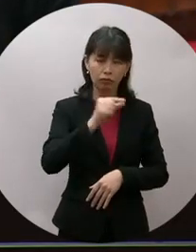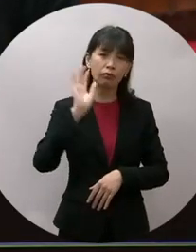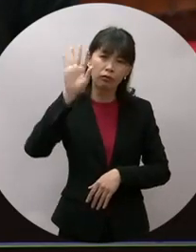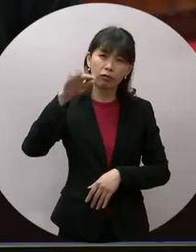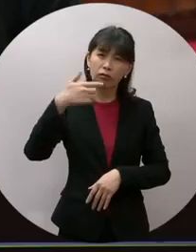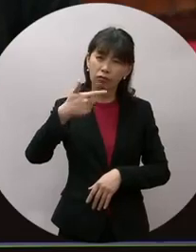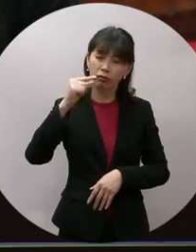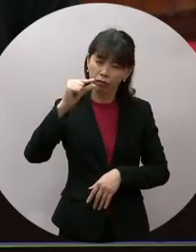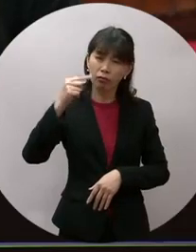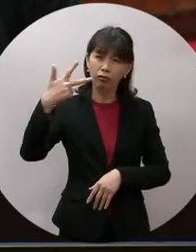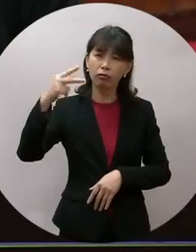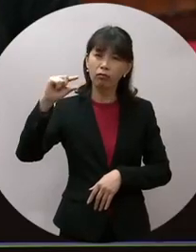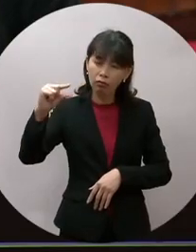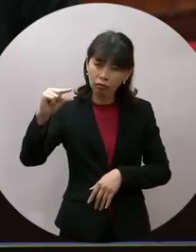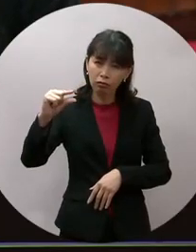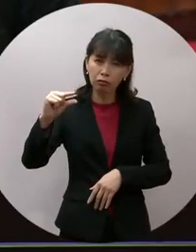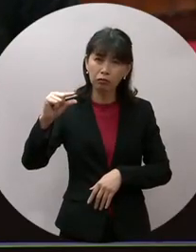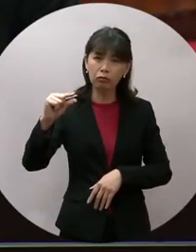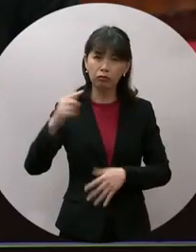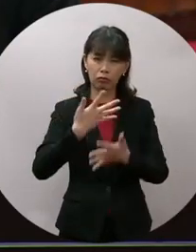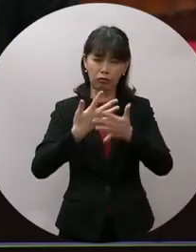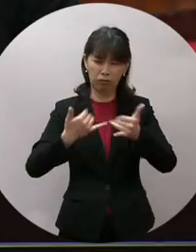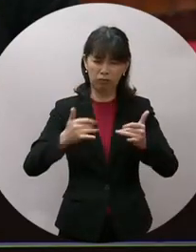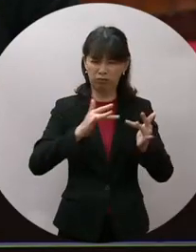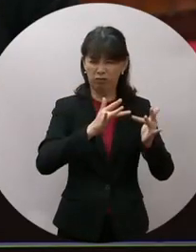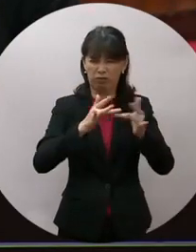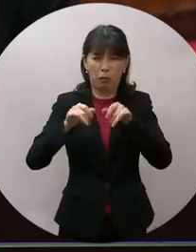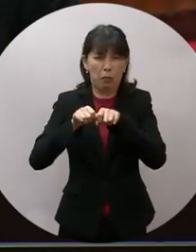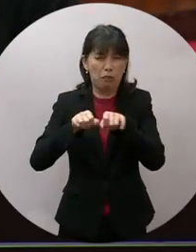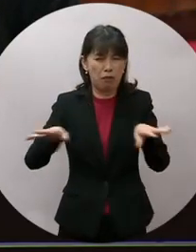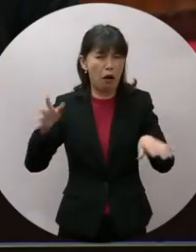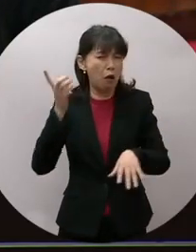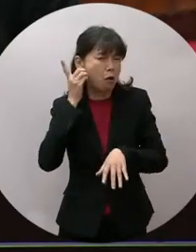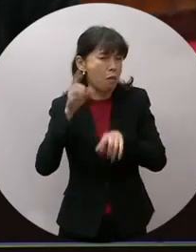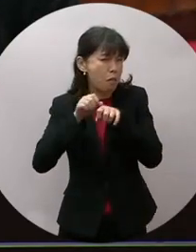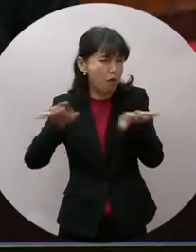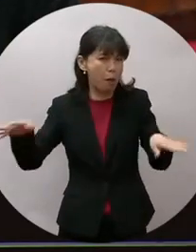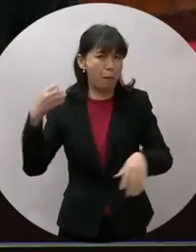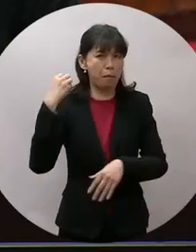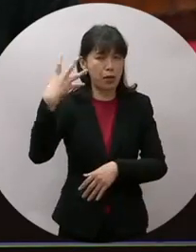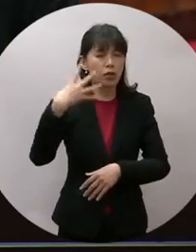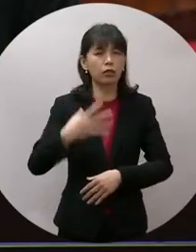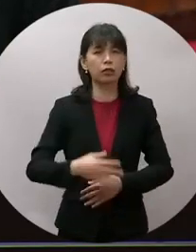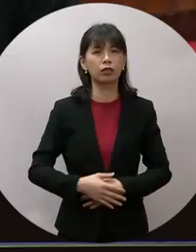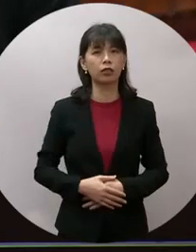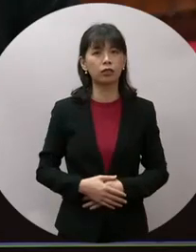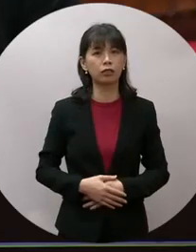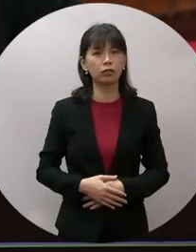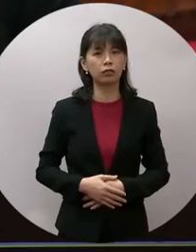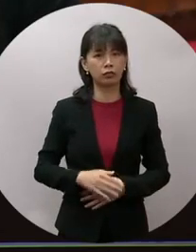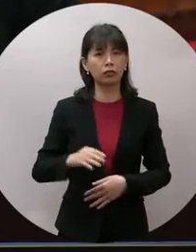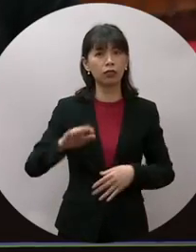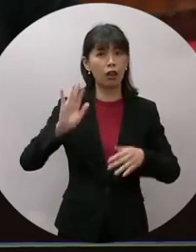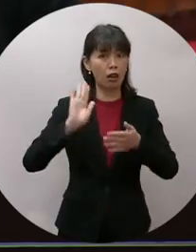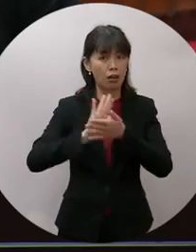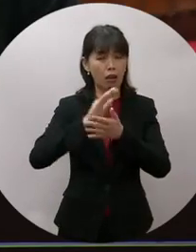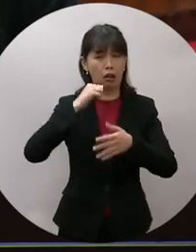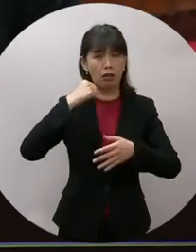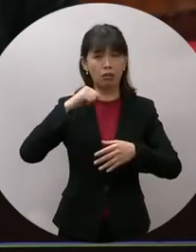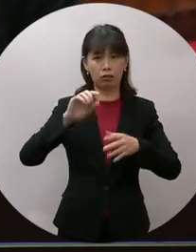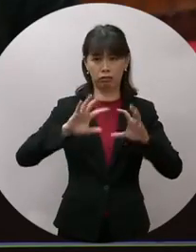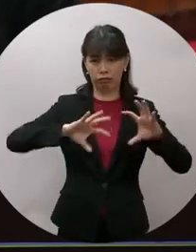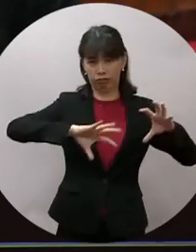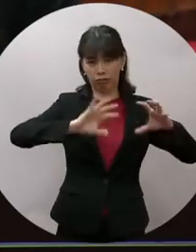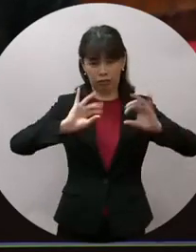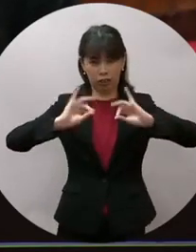时代的来临，未来在我们的地球轨道上需要很多很多很多的卫星，因此